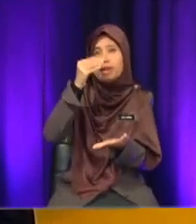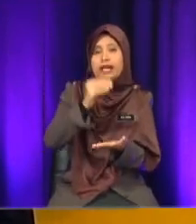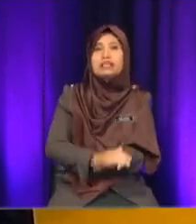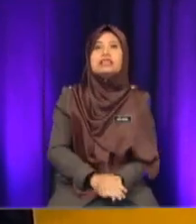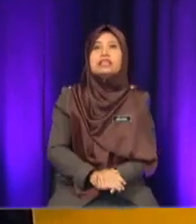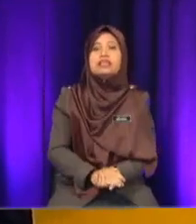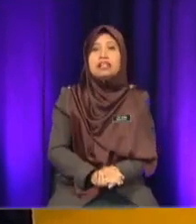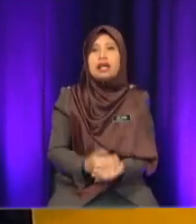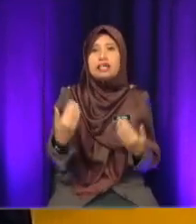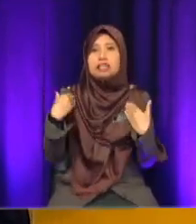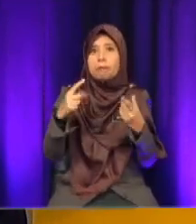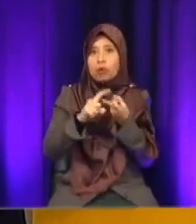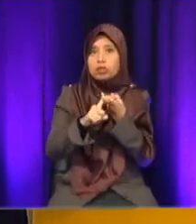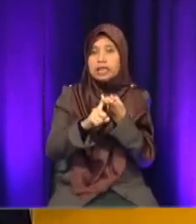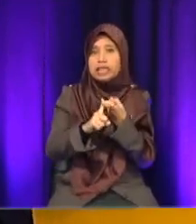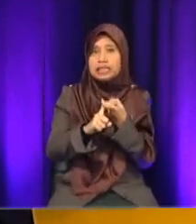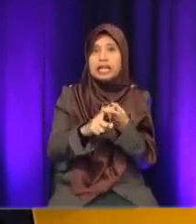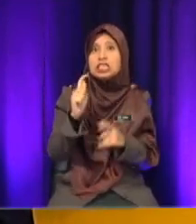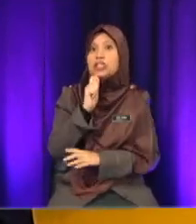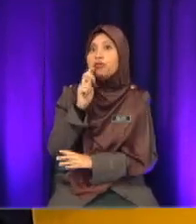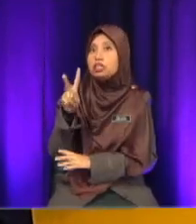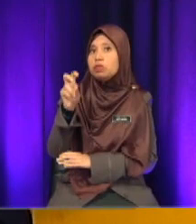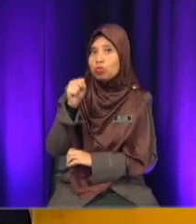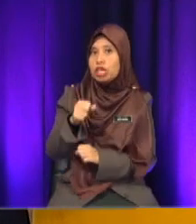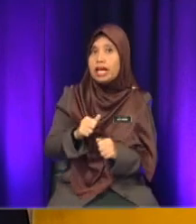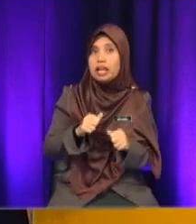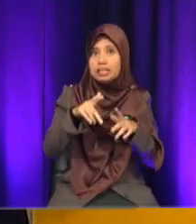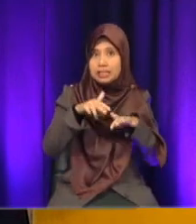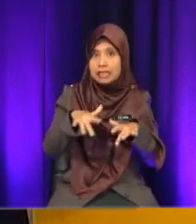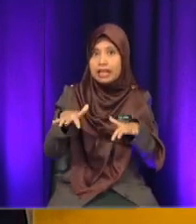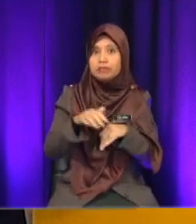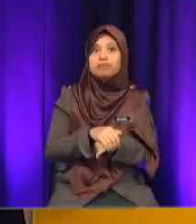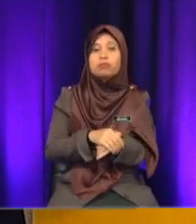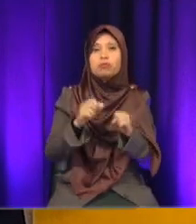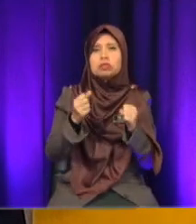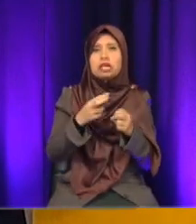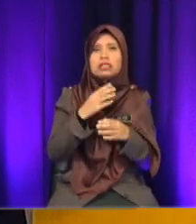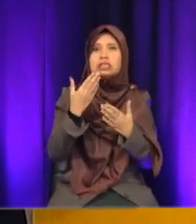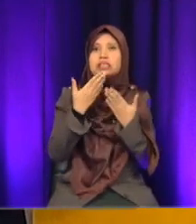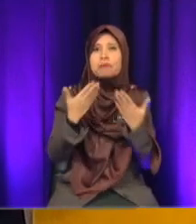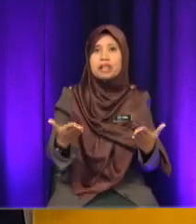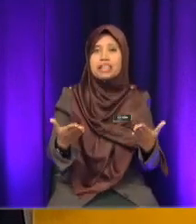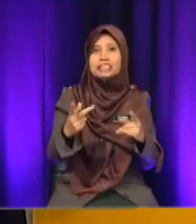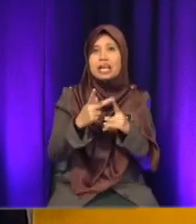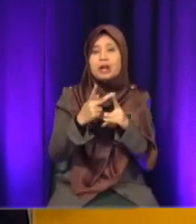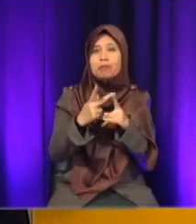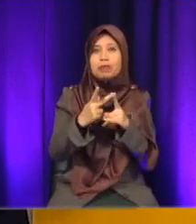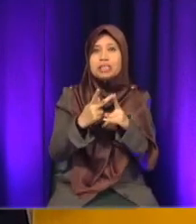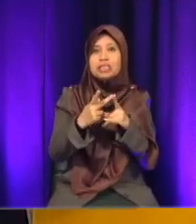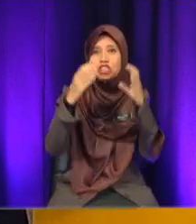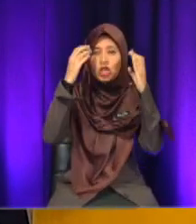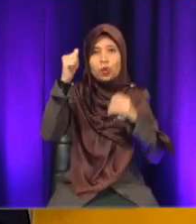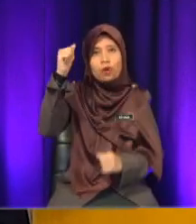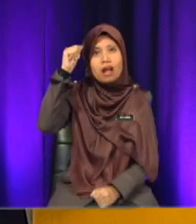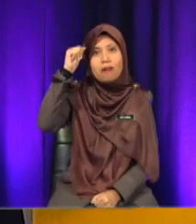cpm-nya ada parutan di k anda sekarang tuh dan tentunya kita ingin mengucapkan ribuan terima kasih kepada guru menyampai kita hari ini yaitu